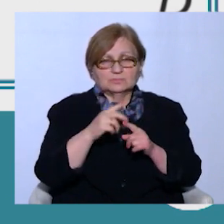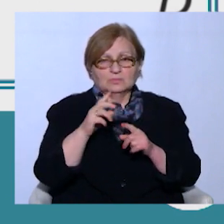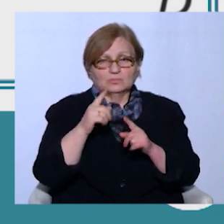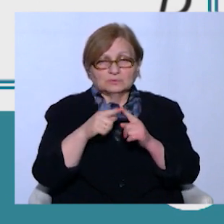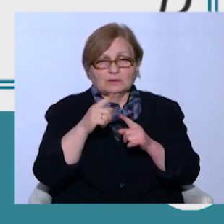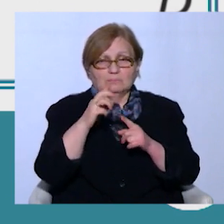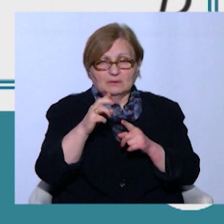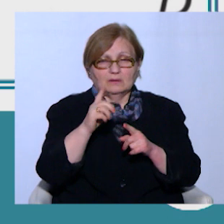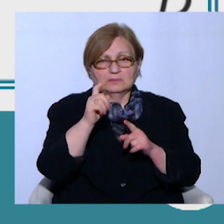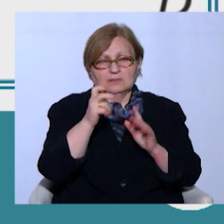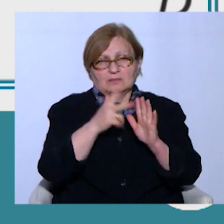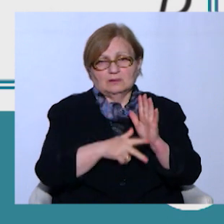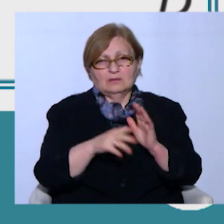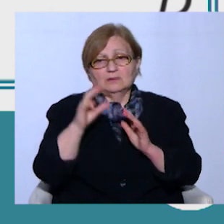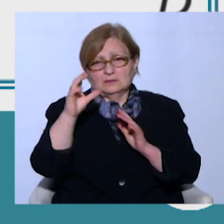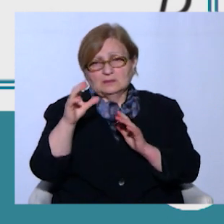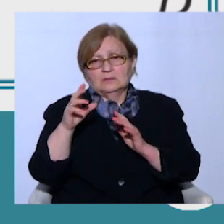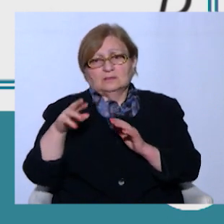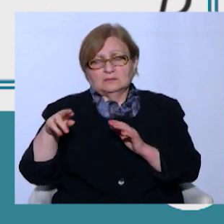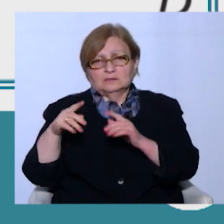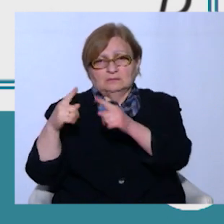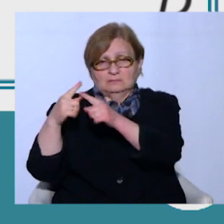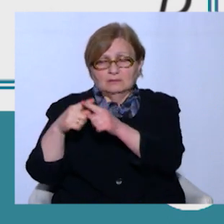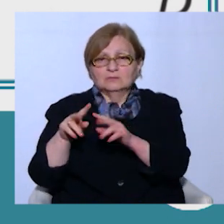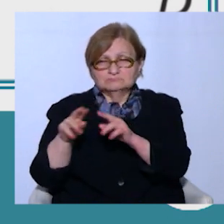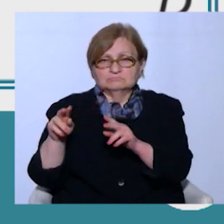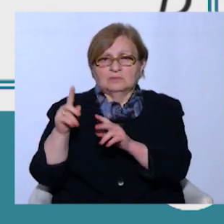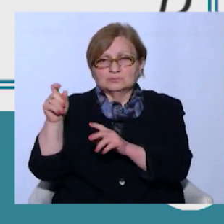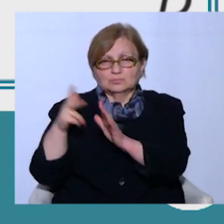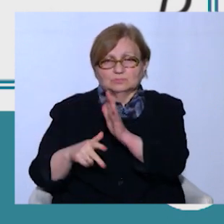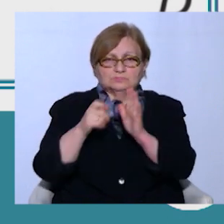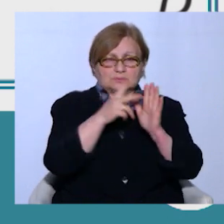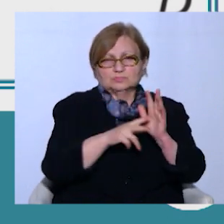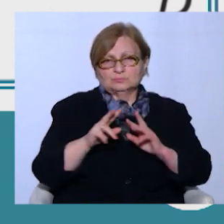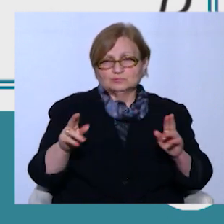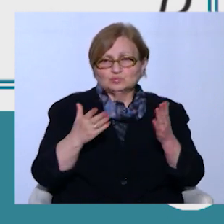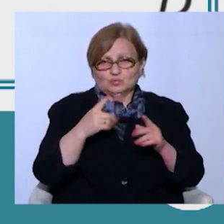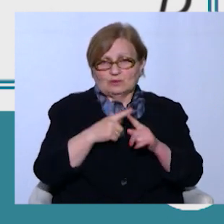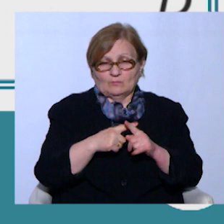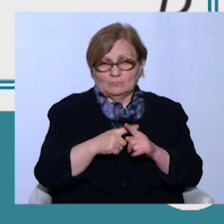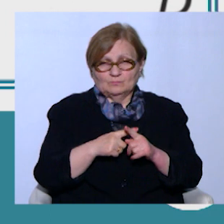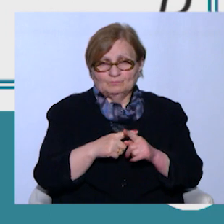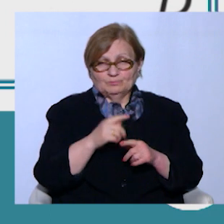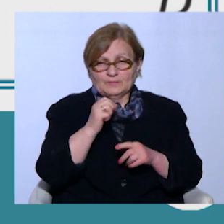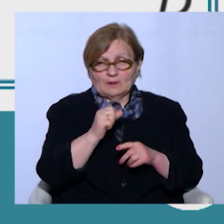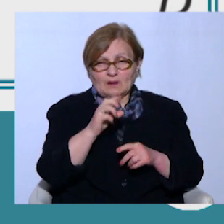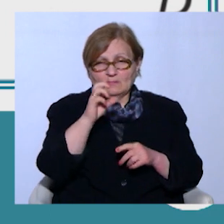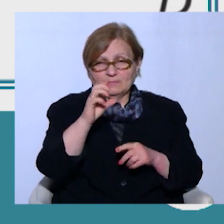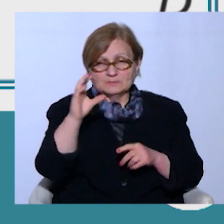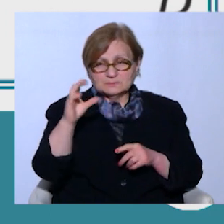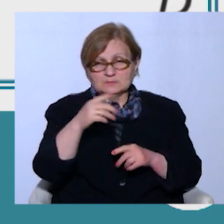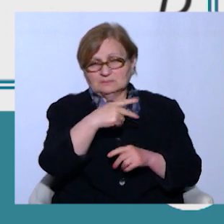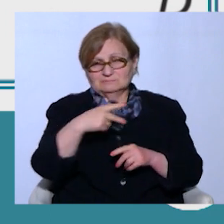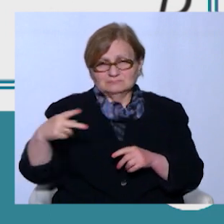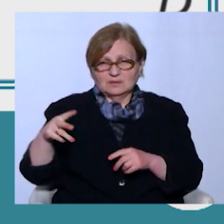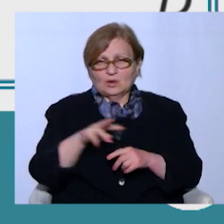გრადუსი. ანალოგიურად კუთხე C-ს + კუთხე D-ს არის 180 გრადუსი, ხო? AB და CD ფერდები, BC და